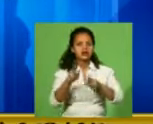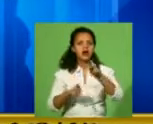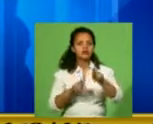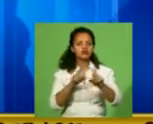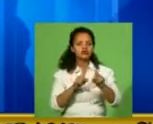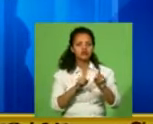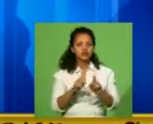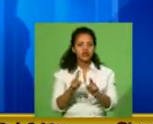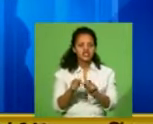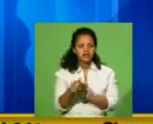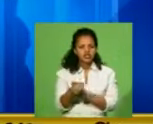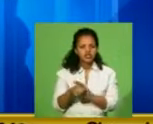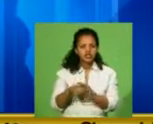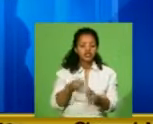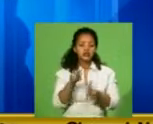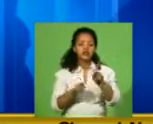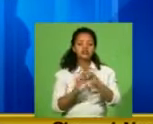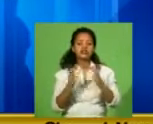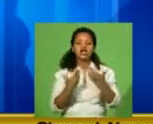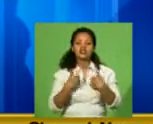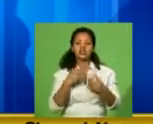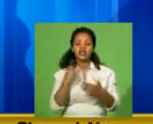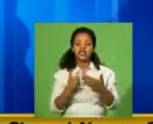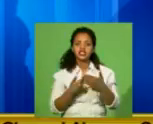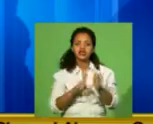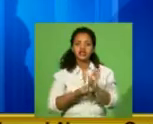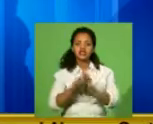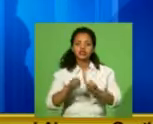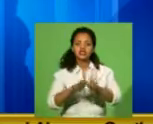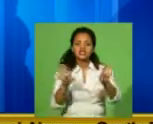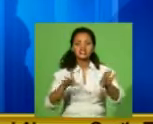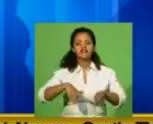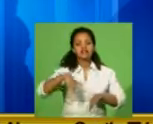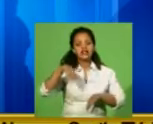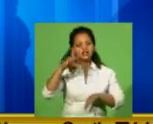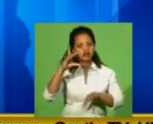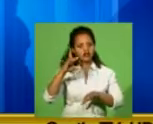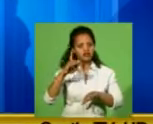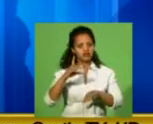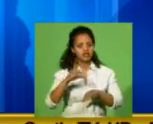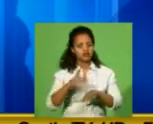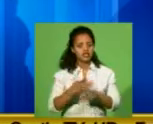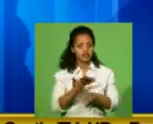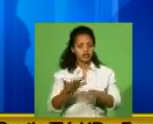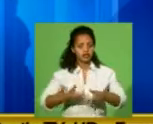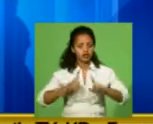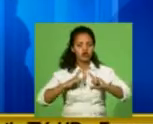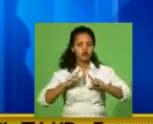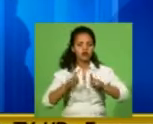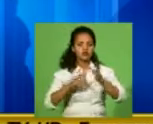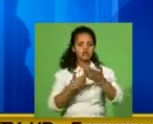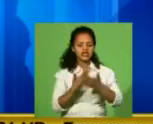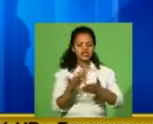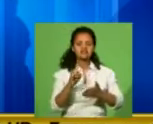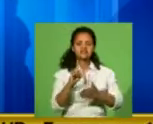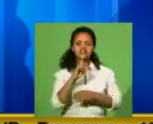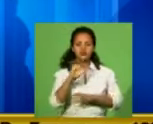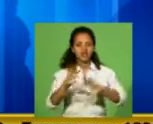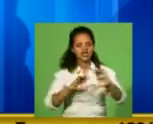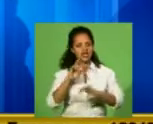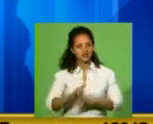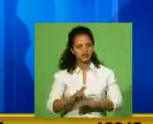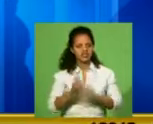ማህበረሰቦችንም የሚሸሽጋቸው የህብረተሰብ ክፍሎች አሉና ይሄ ደግሞ ለቫይረሱ ስርጭት ከፍተኛ ድርሻ ስለሚኖረው ማህበረሰቡ በዚህ ረገድ ምንድን ነው ማድረግ